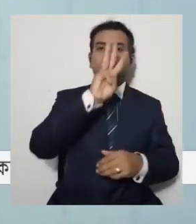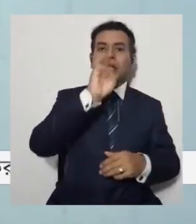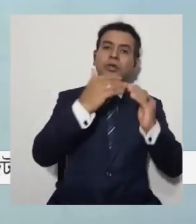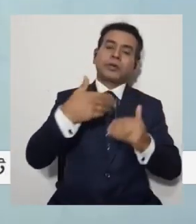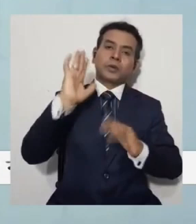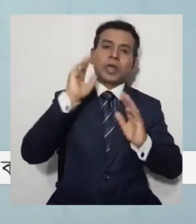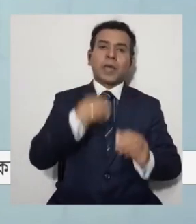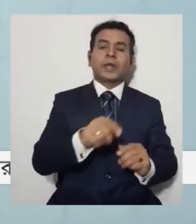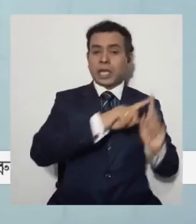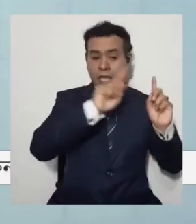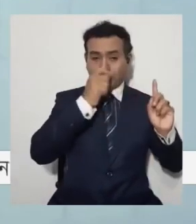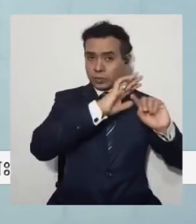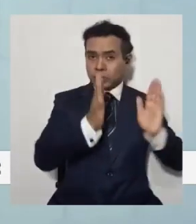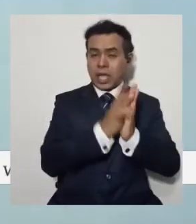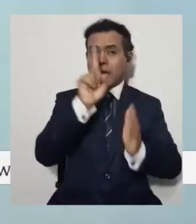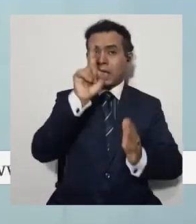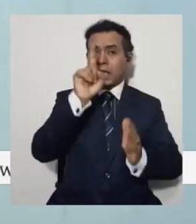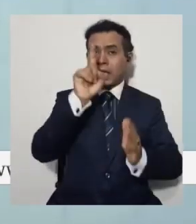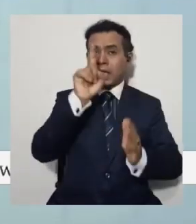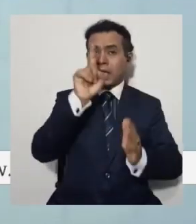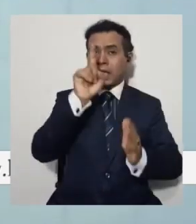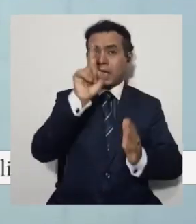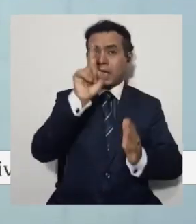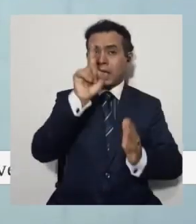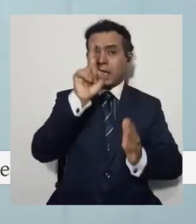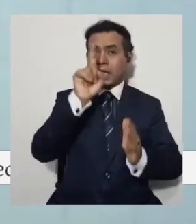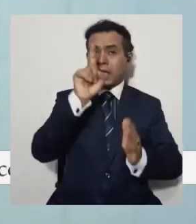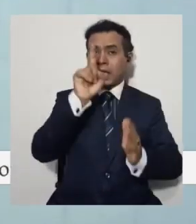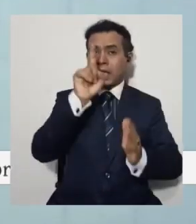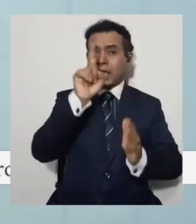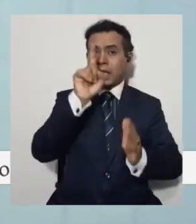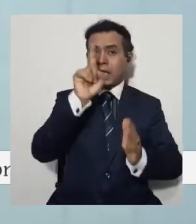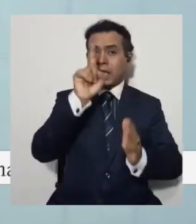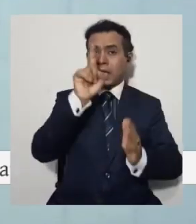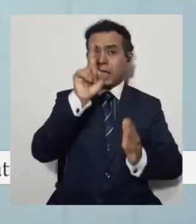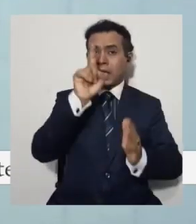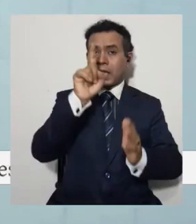118,499 জন। আমাদের সর্বমোট এখন পর্যন্ত কোয়ারেন্টাইনে আছেন